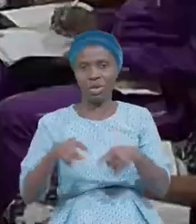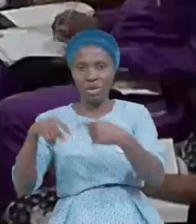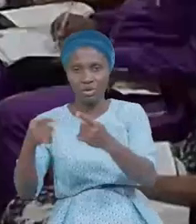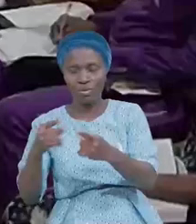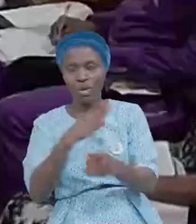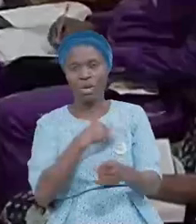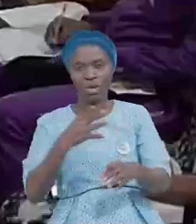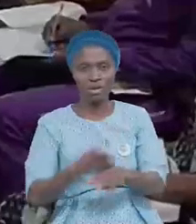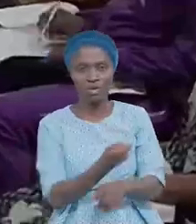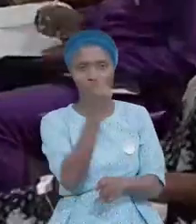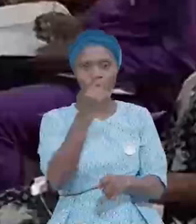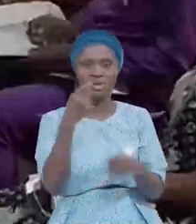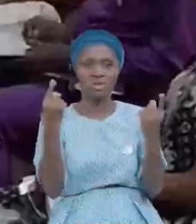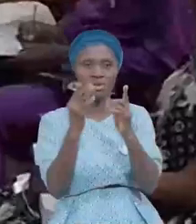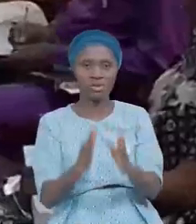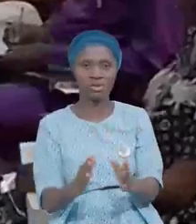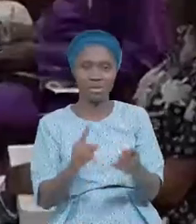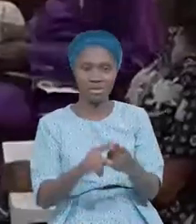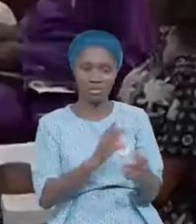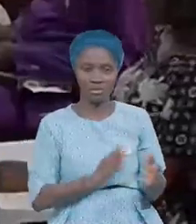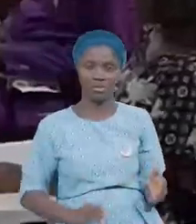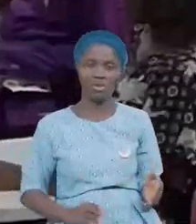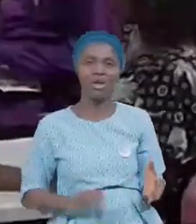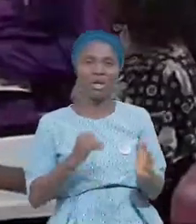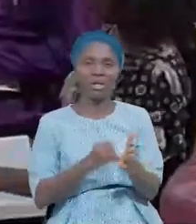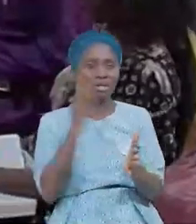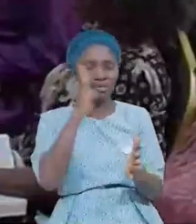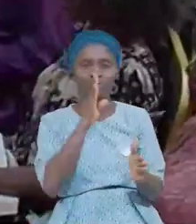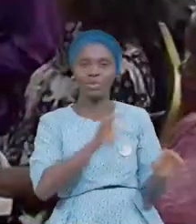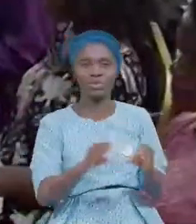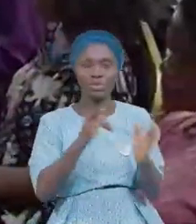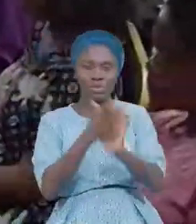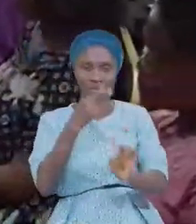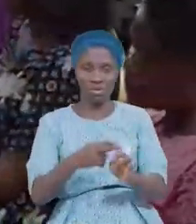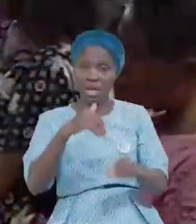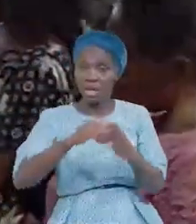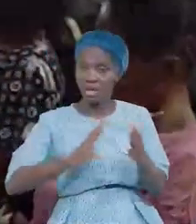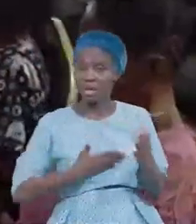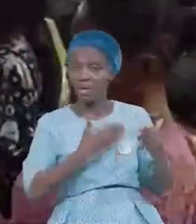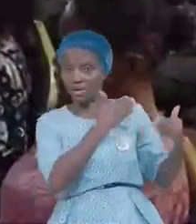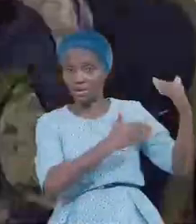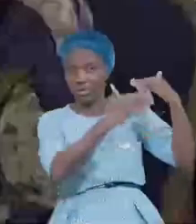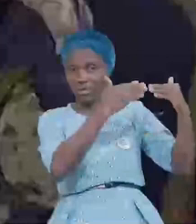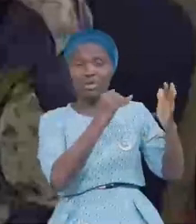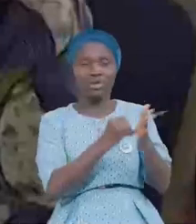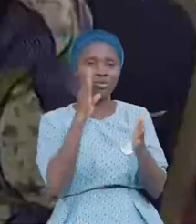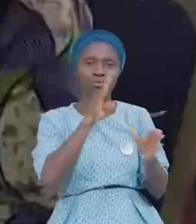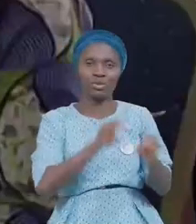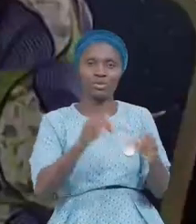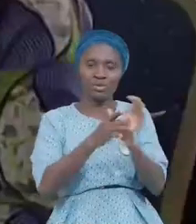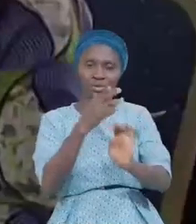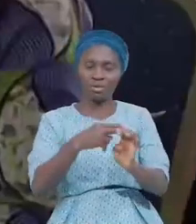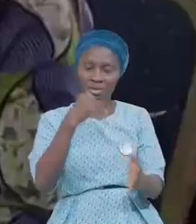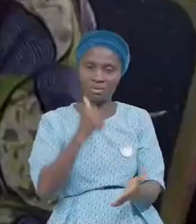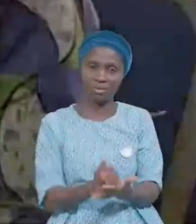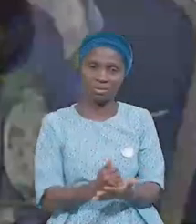Christ. Ce sera fait. Dans notre génération, ce sera fait. Avec